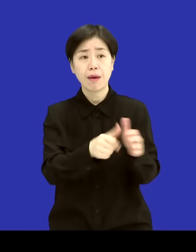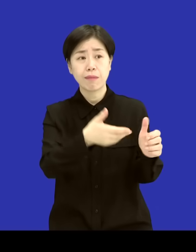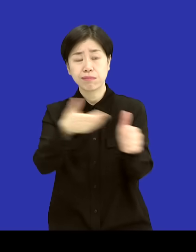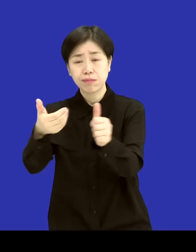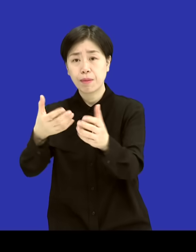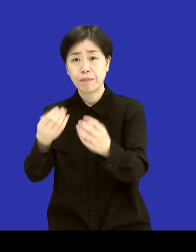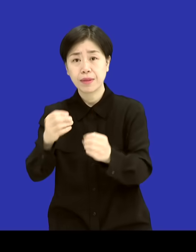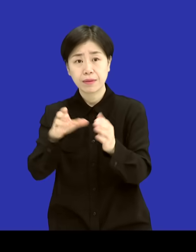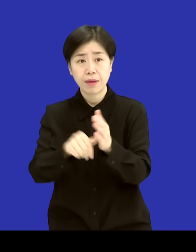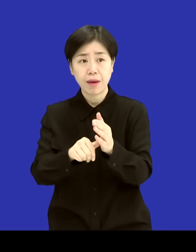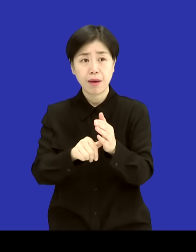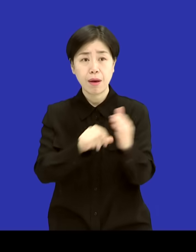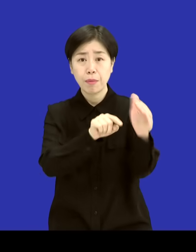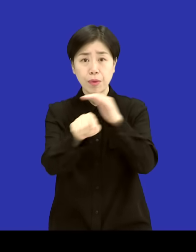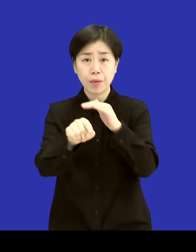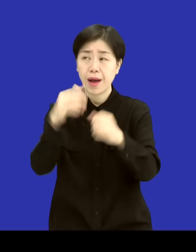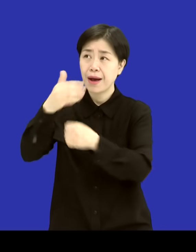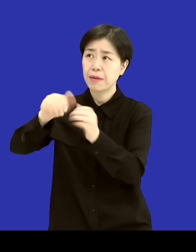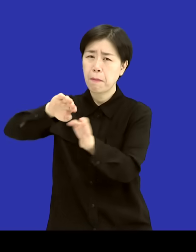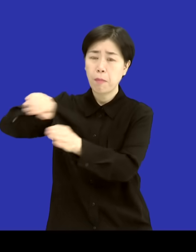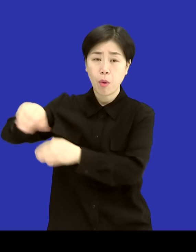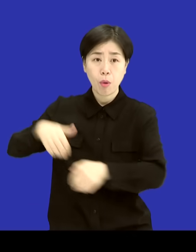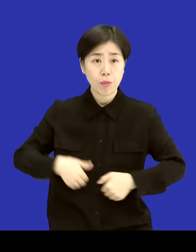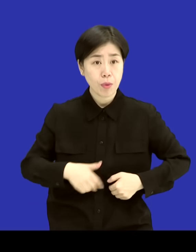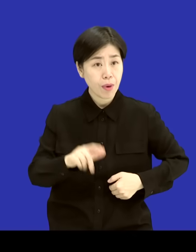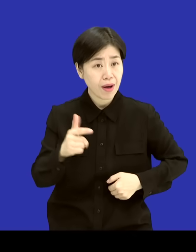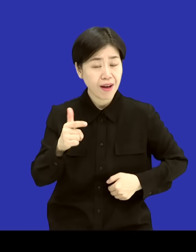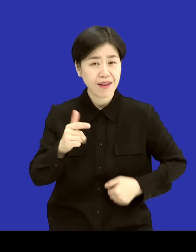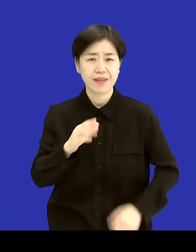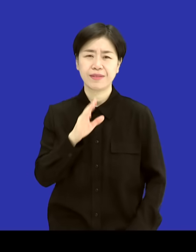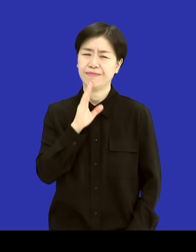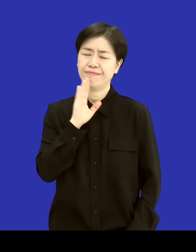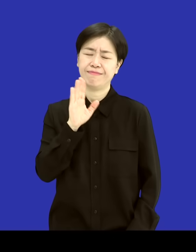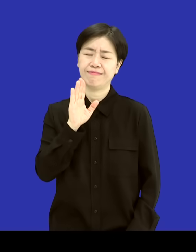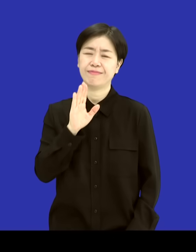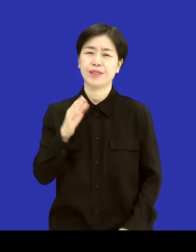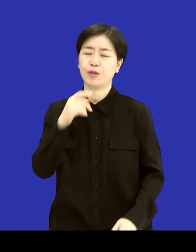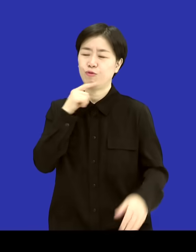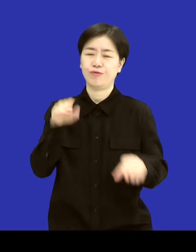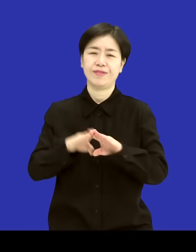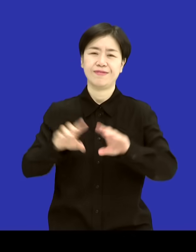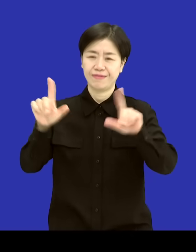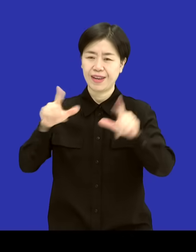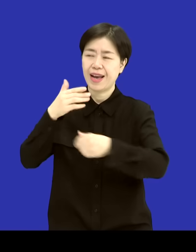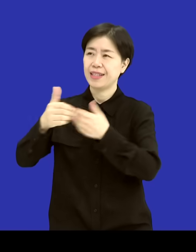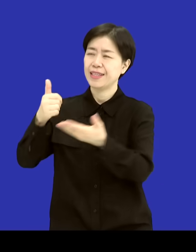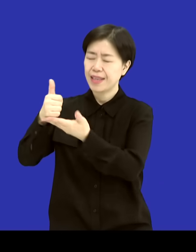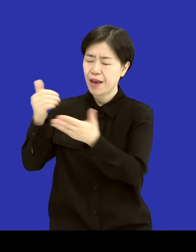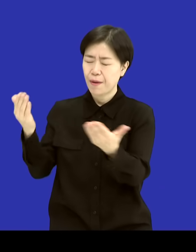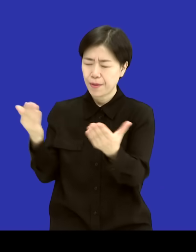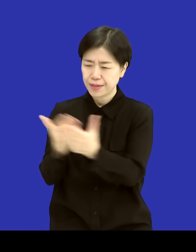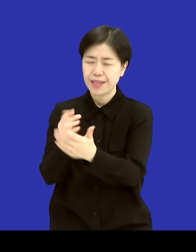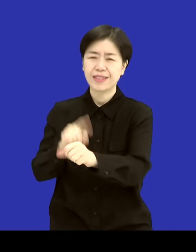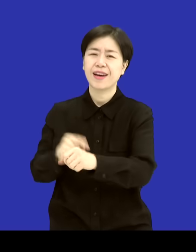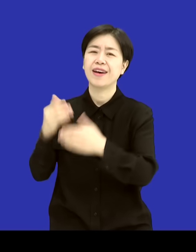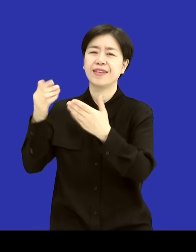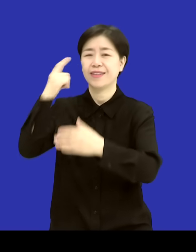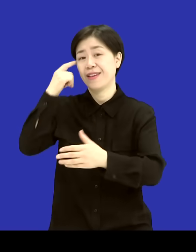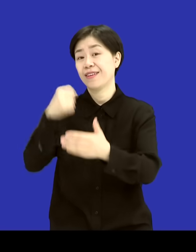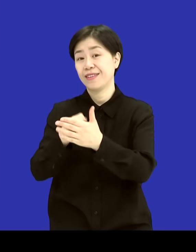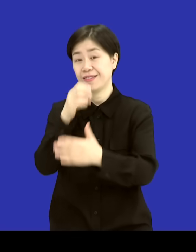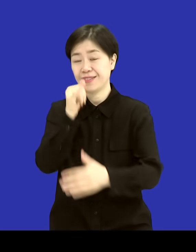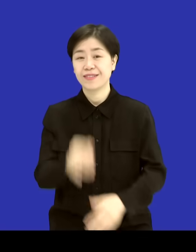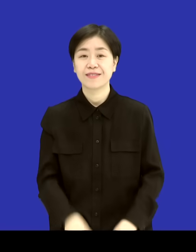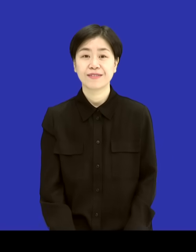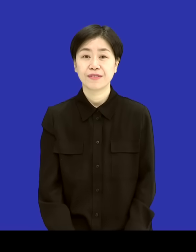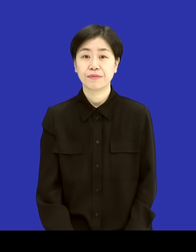예. 하나님의 맞아요. 콜링이 있으셨던 거겠죠. 그래서 매주 주일날은 하나님께 맡긴다는 마음으로. 근데 이렇게 지금 말씀처럼 바쁘실 텐데